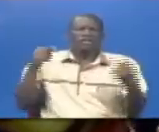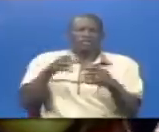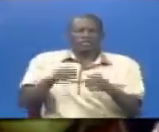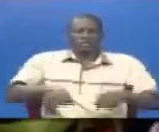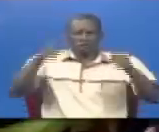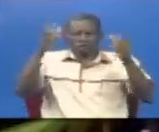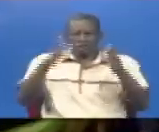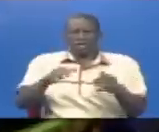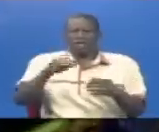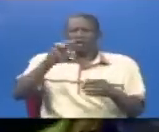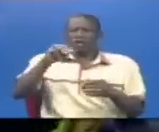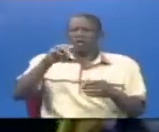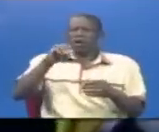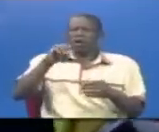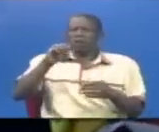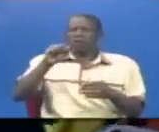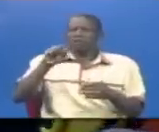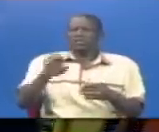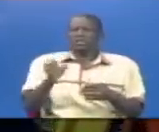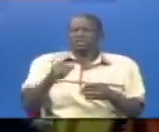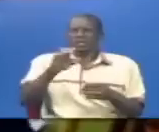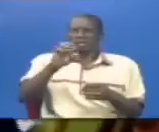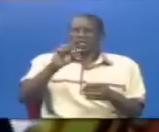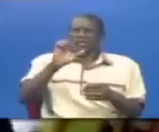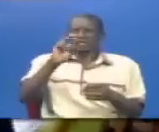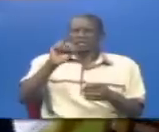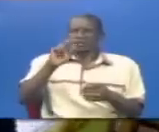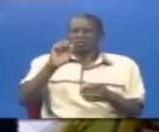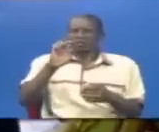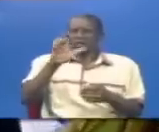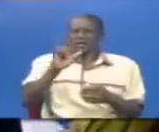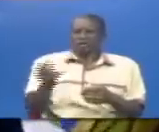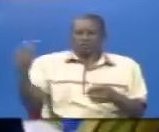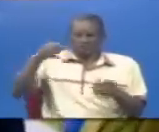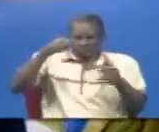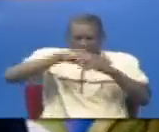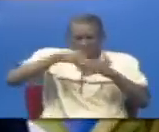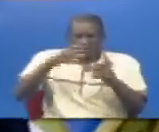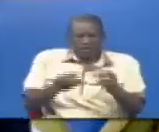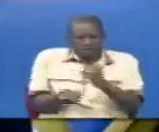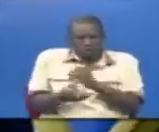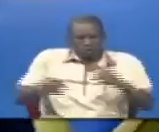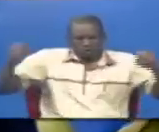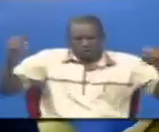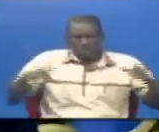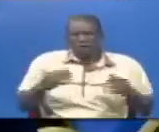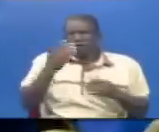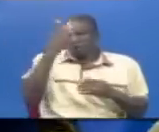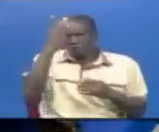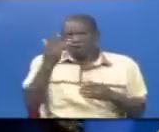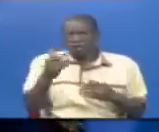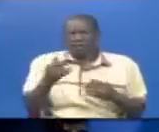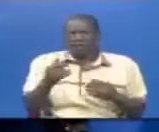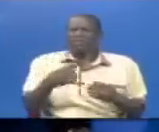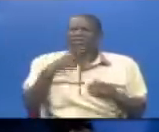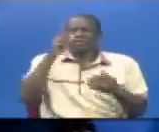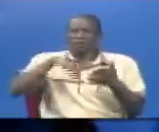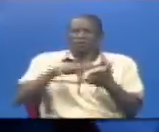afisa Moses Sunkuli ajitokeze hapa ndani aweze kuelezea kinagaubaga, sababu wanadai